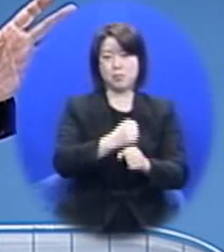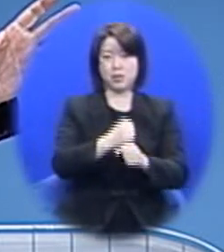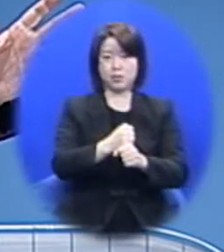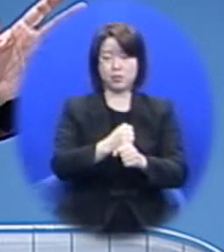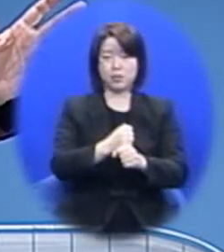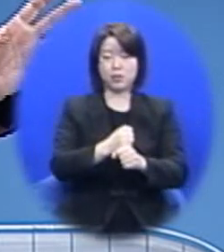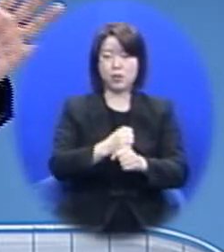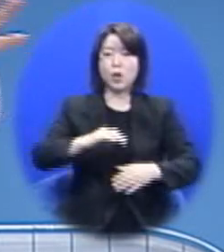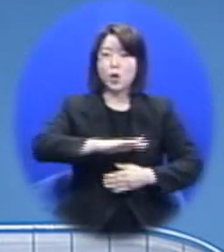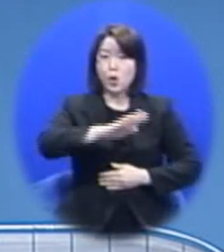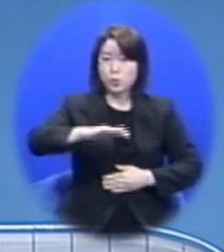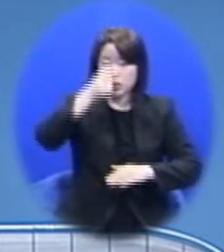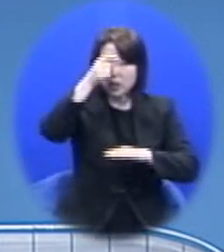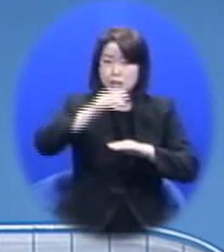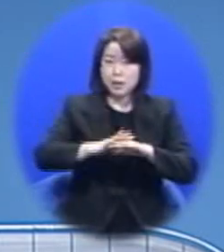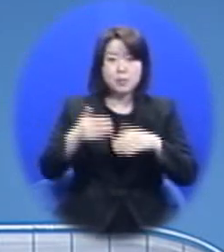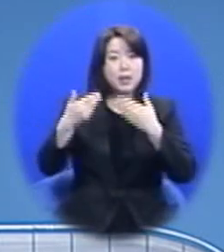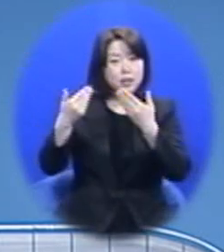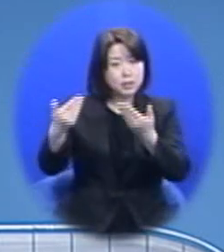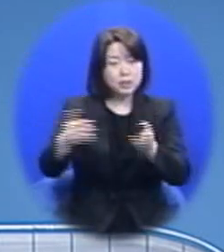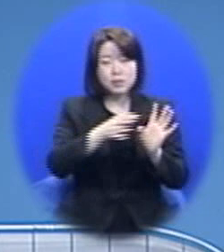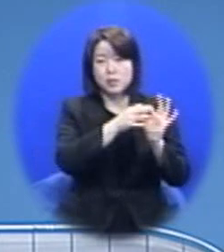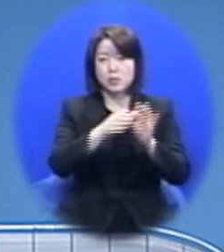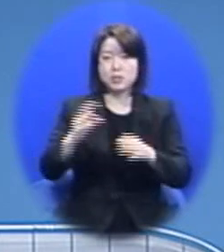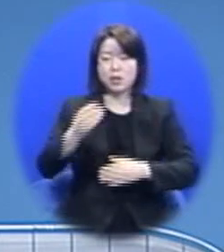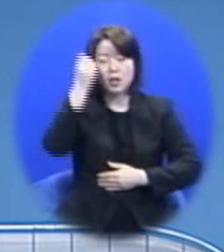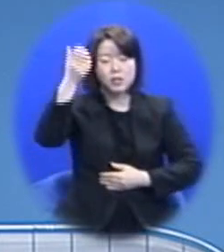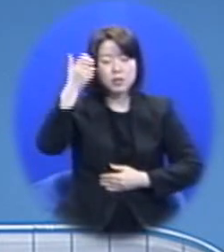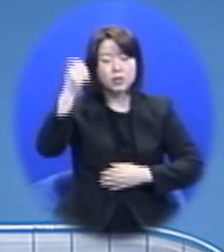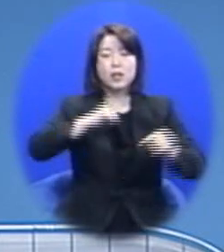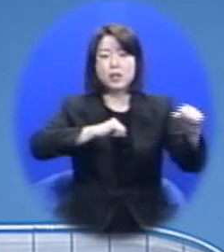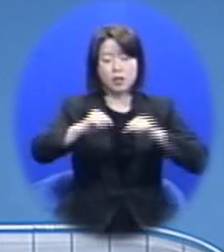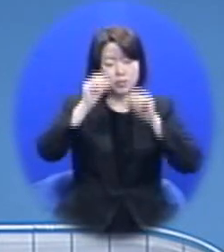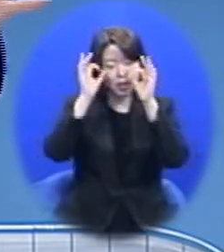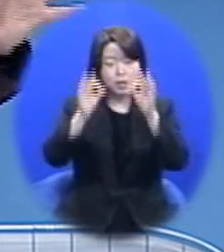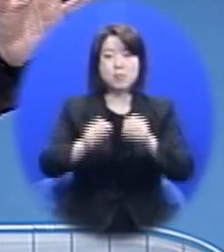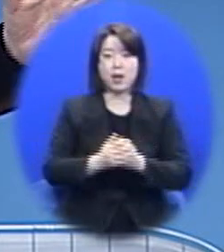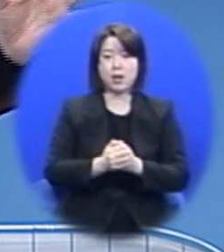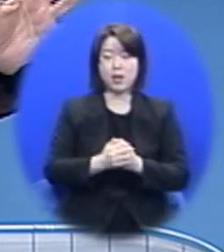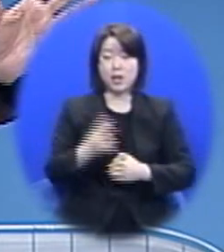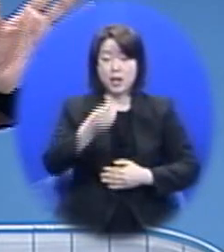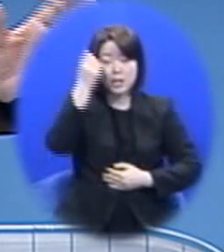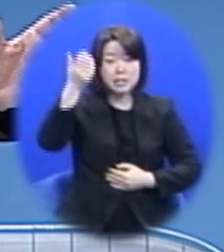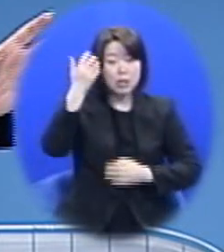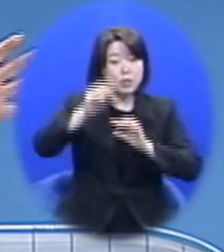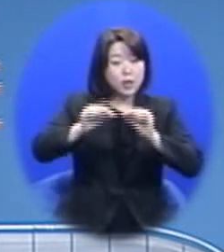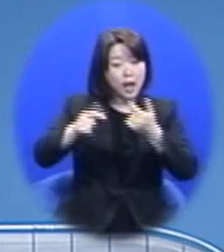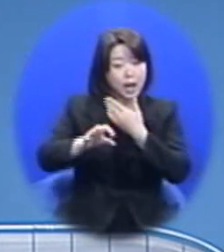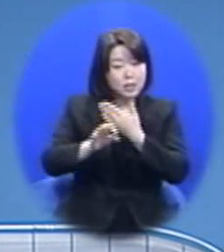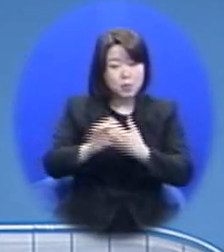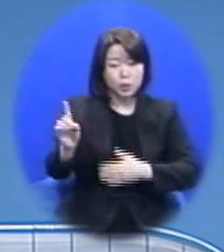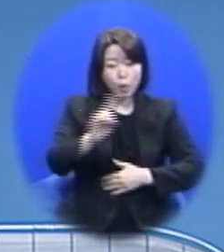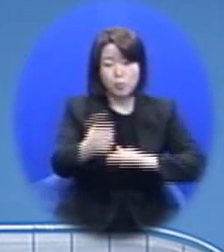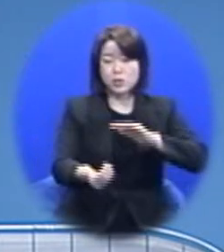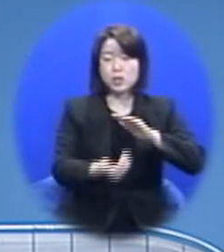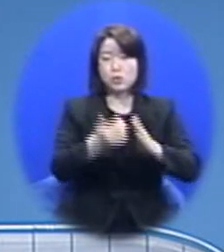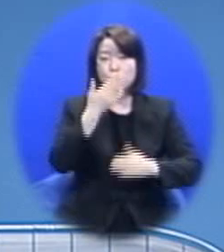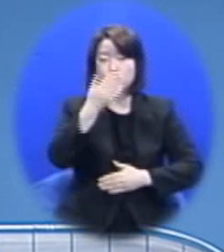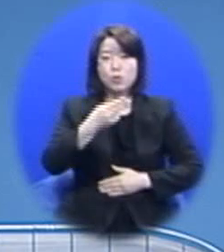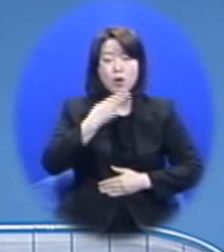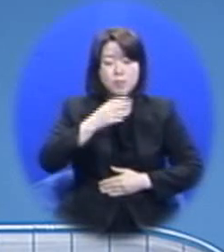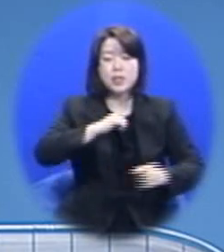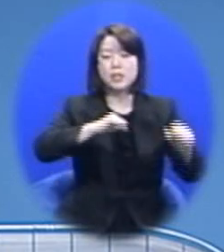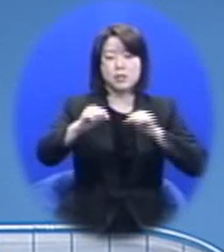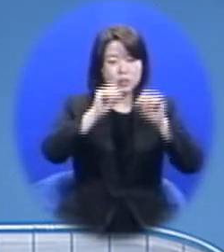드리면서 성령의 역사를 봅니다. 성령이 아니시고는 도무지 이룰 수 없는 역사를 보고 있는